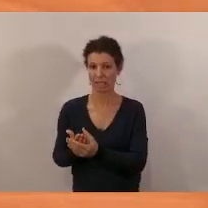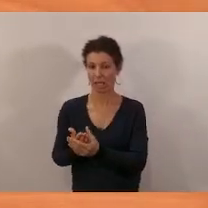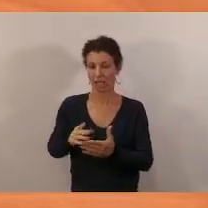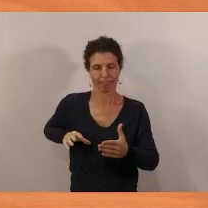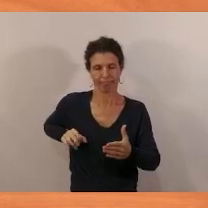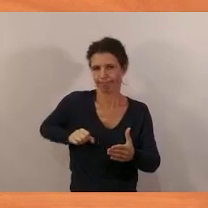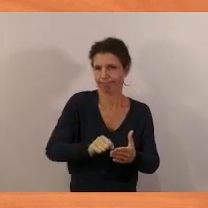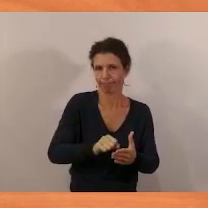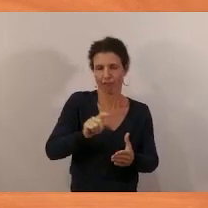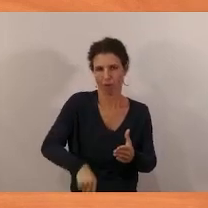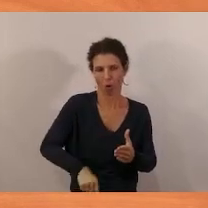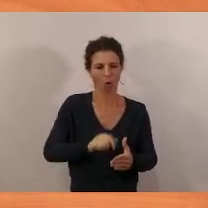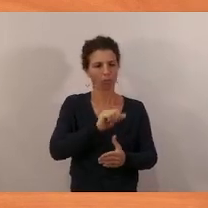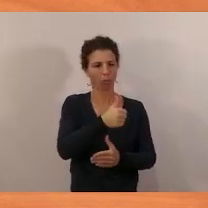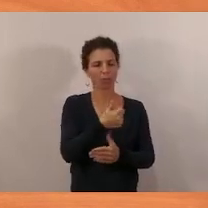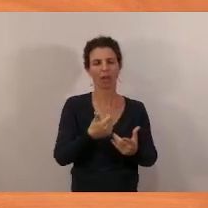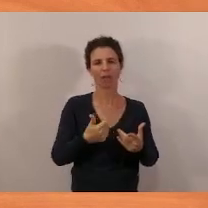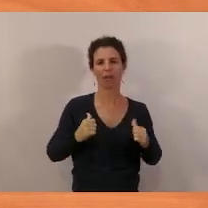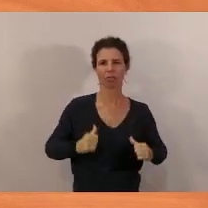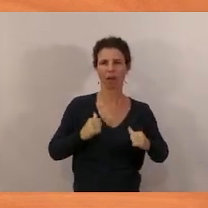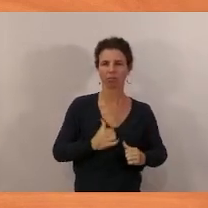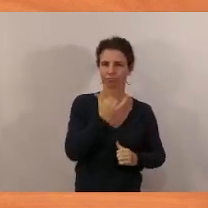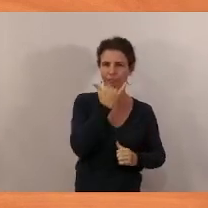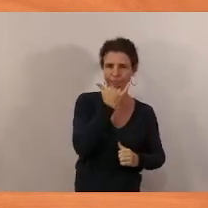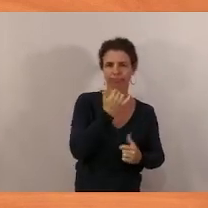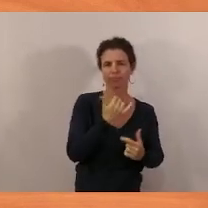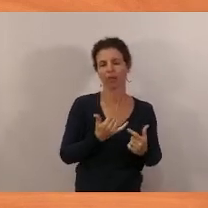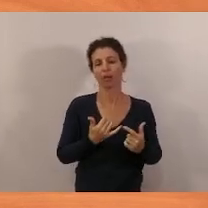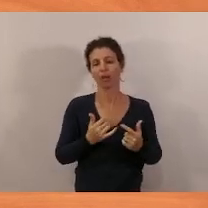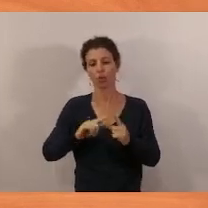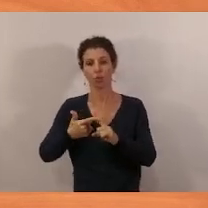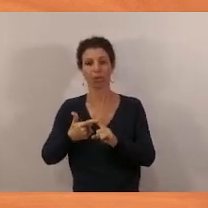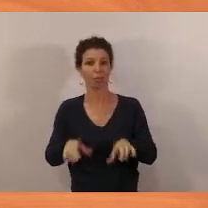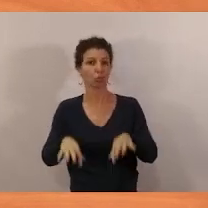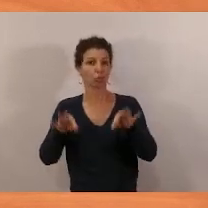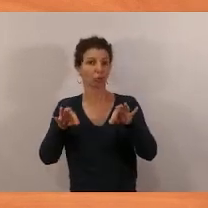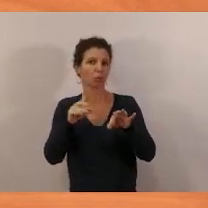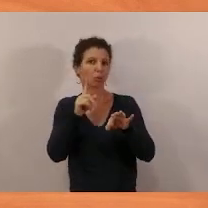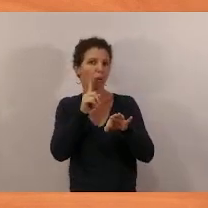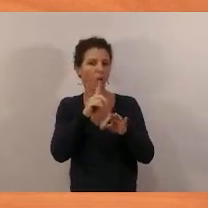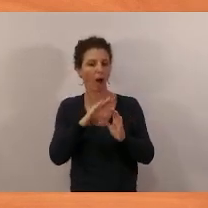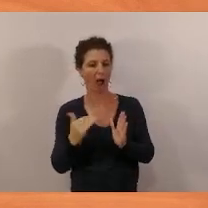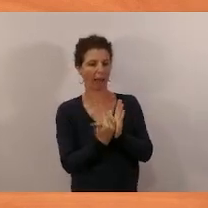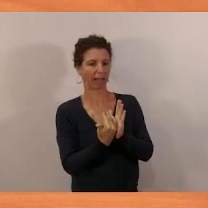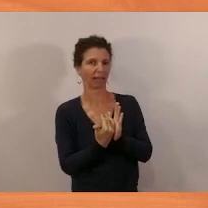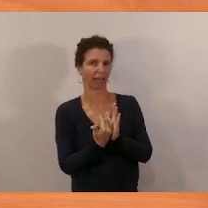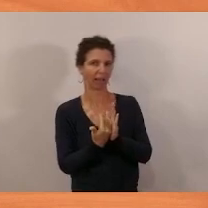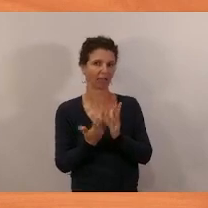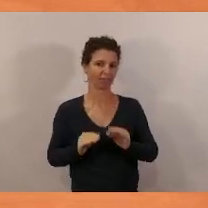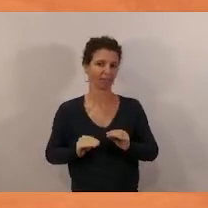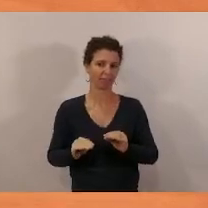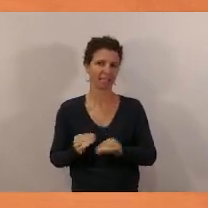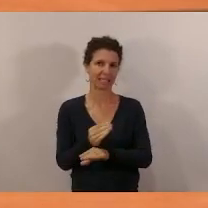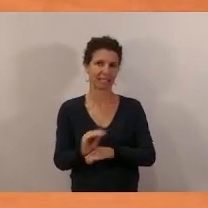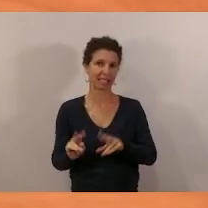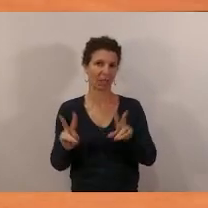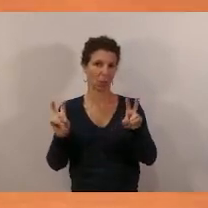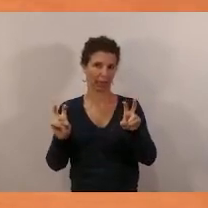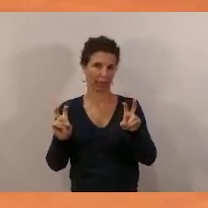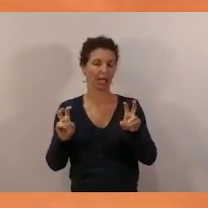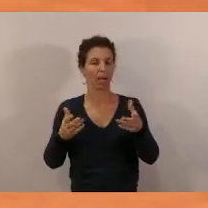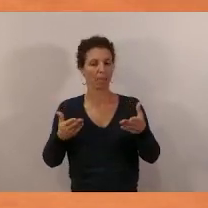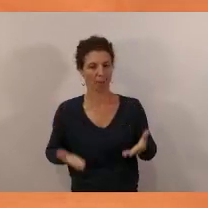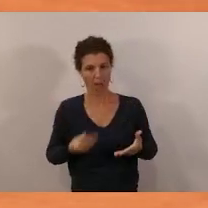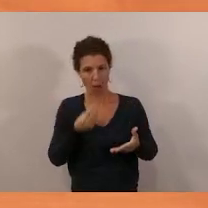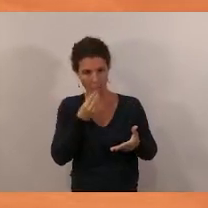adresse erronée. Et l'autre, là, ça avait été suspendu puisqu'il y en avait été un arrêté de mise en sécurité. Et donc, depuis, ça a été réglé. Et